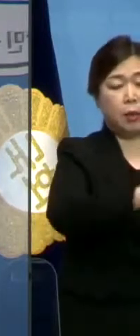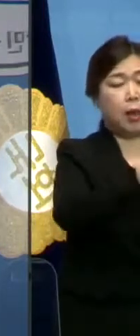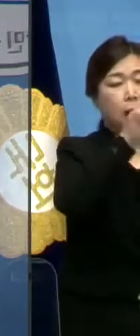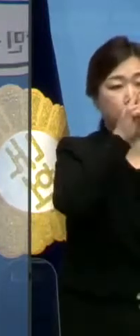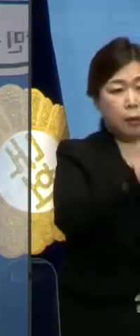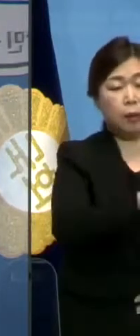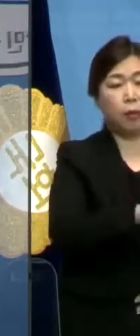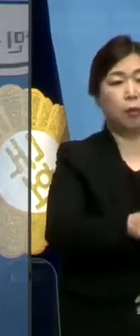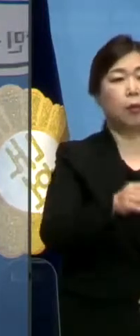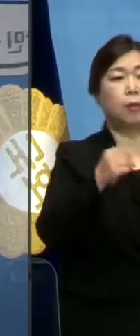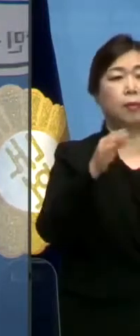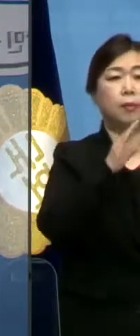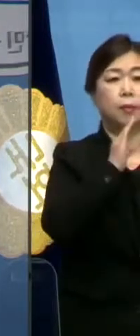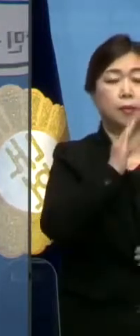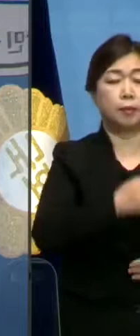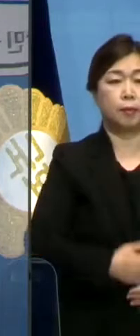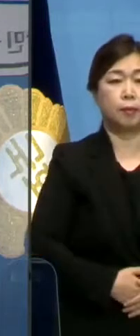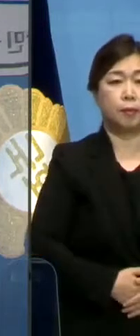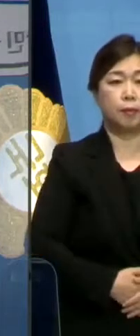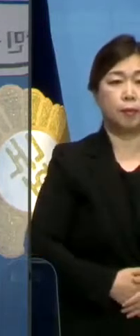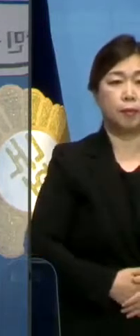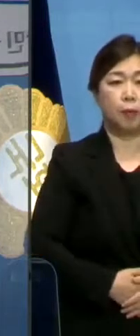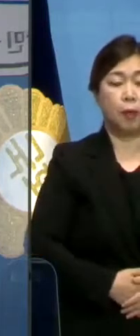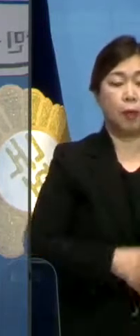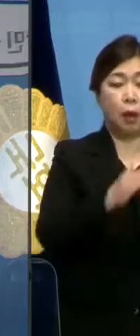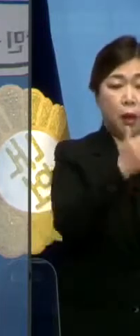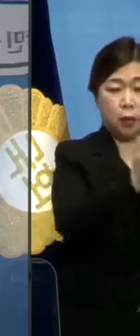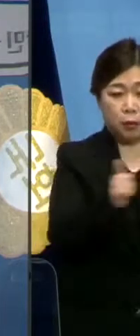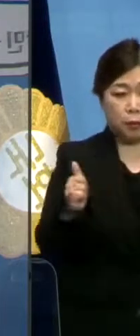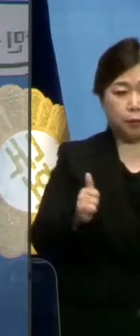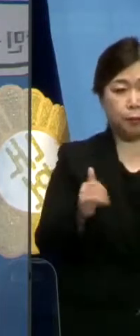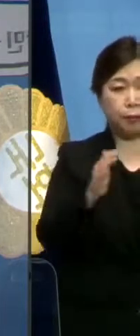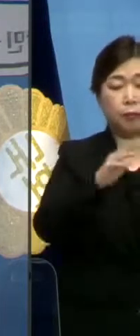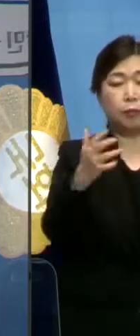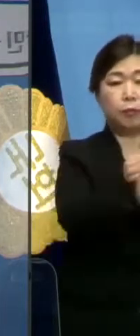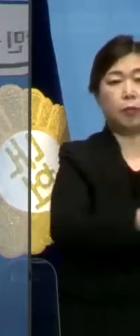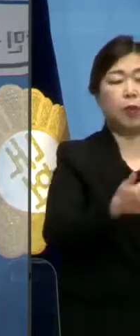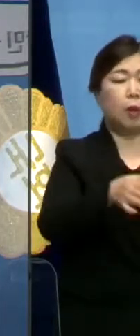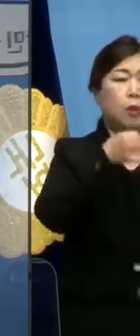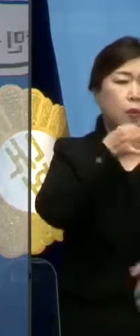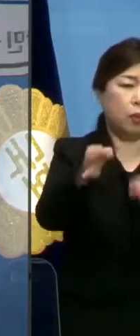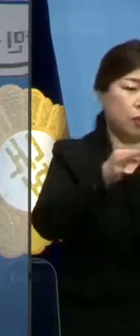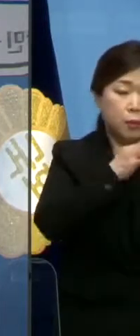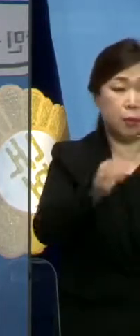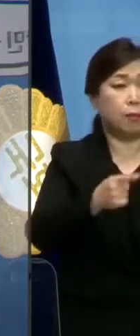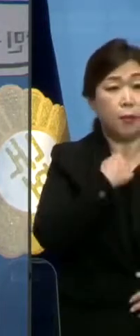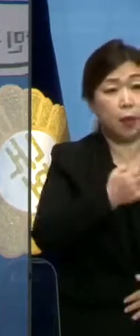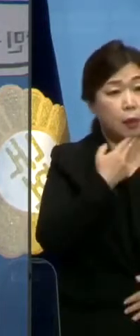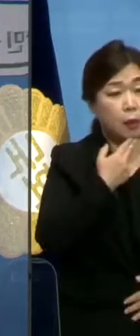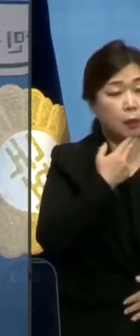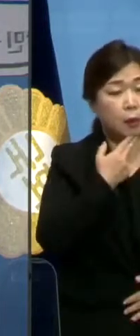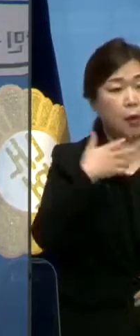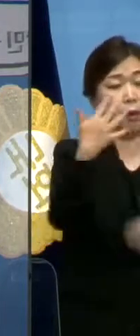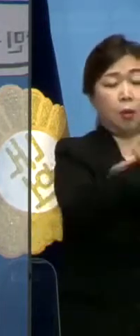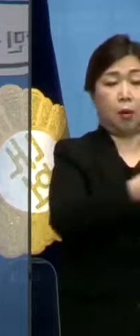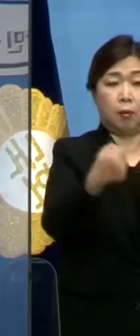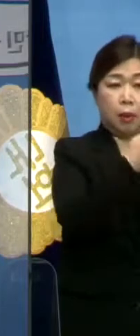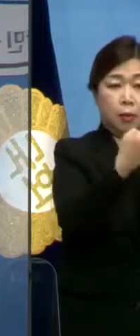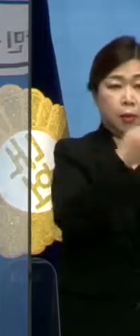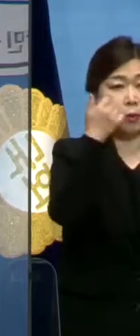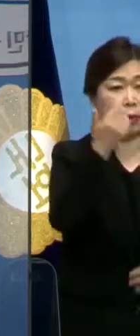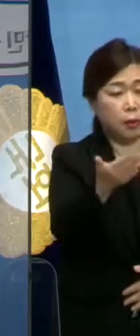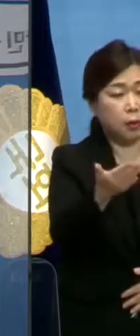결코 안 될 짓입니다. 유가족들이 국회의원처럼 소리를 질렀습니까? 몸싸움을